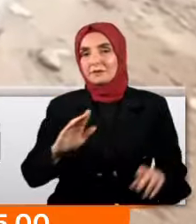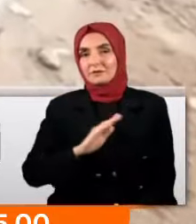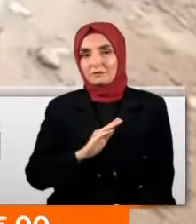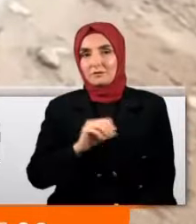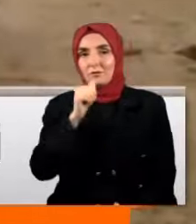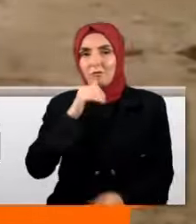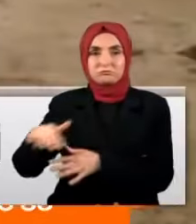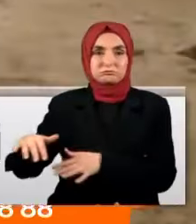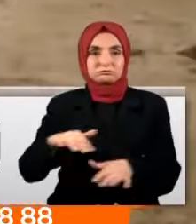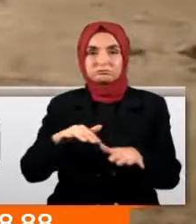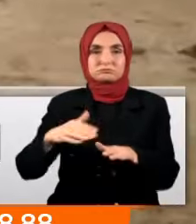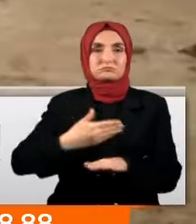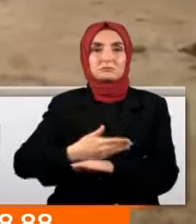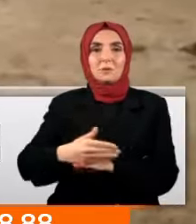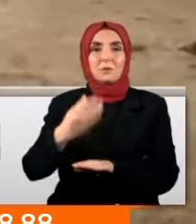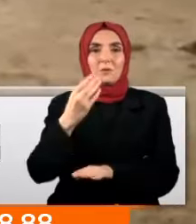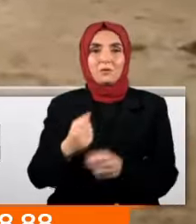hurdaya dönmüş durumda.